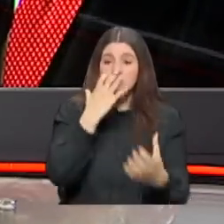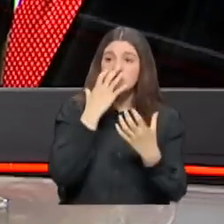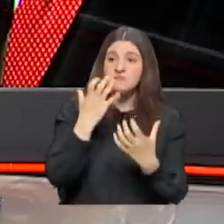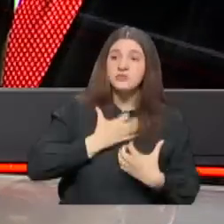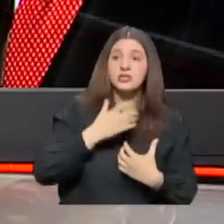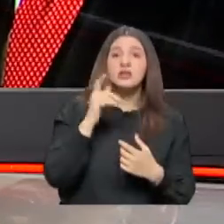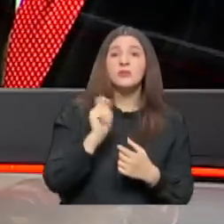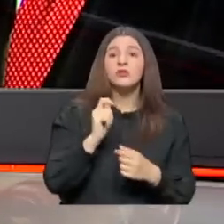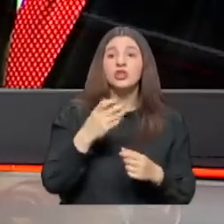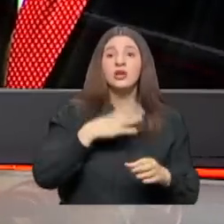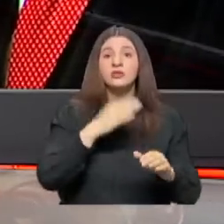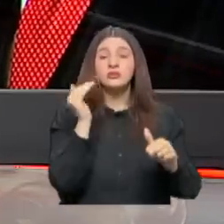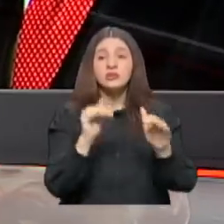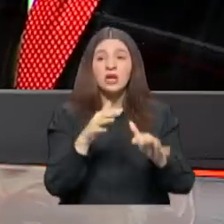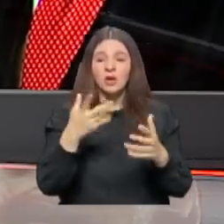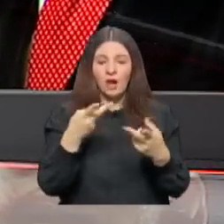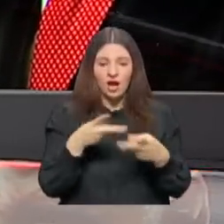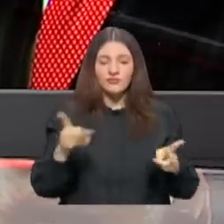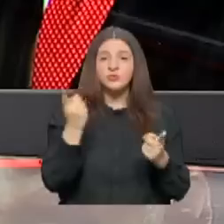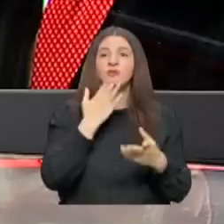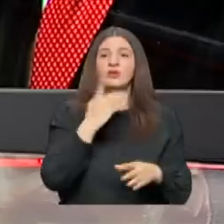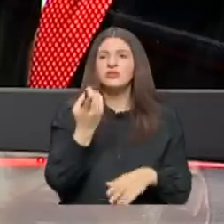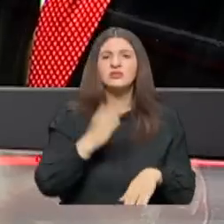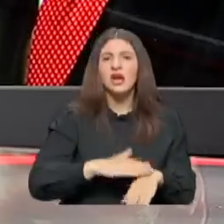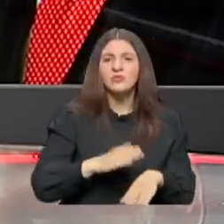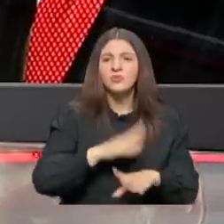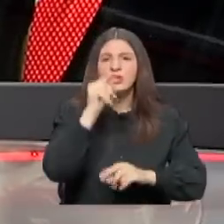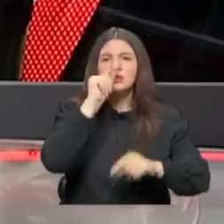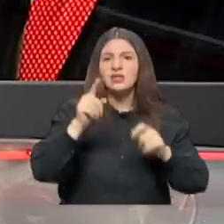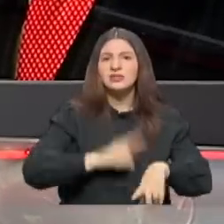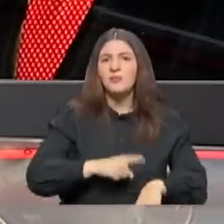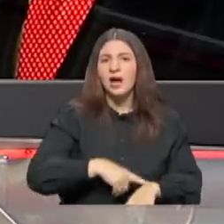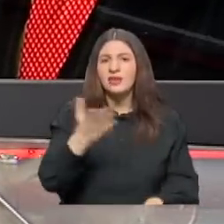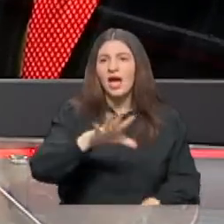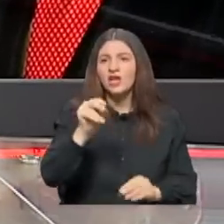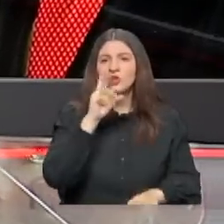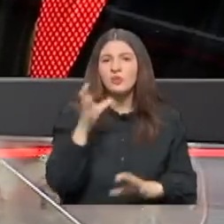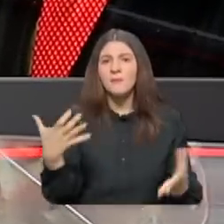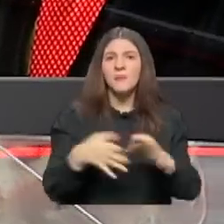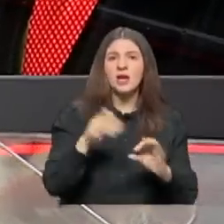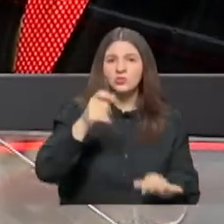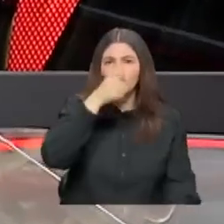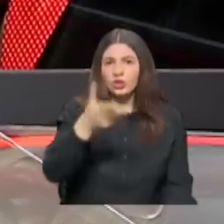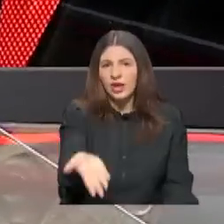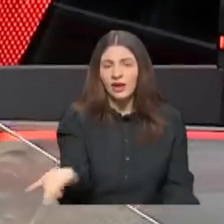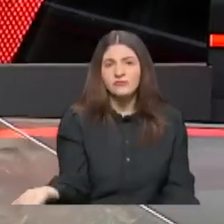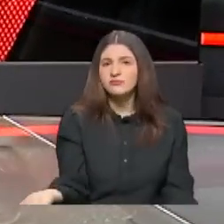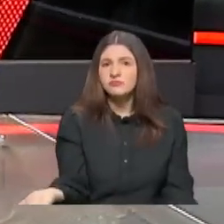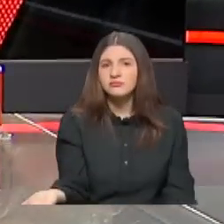karşılayacak arz yok. Ne yaptınız siz ya? Bütün salgın döneminde her şeyi turizme bağlamış ülke.